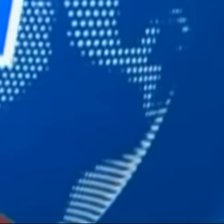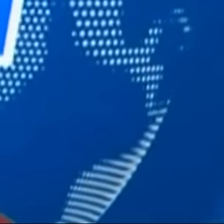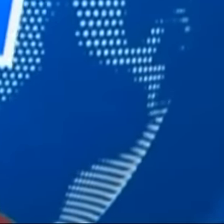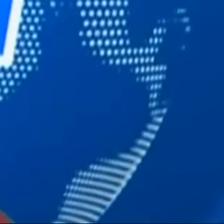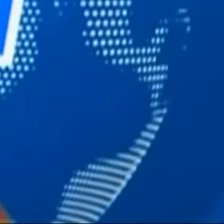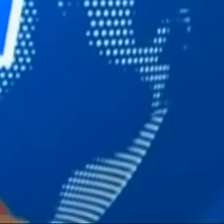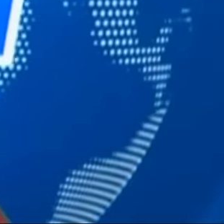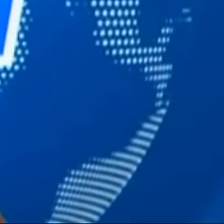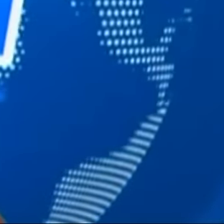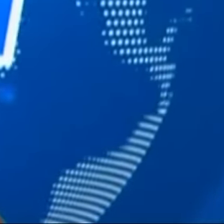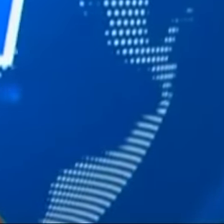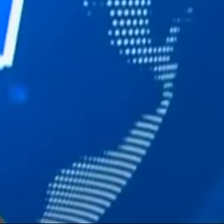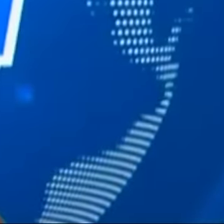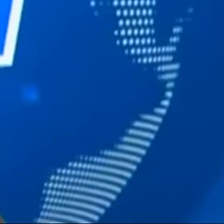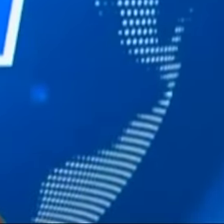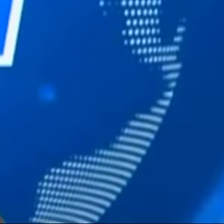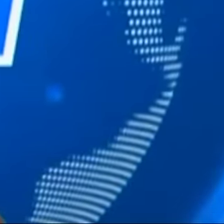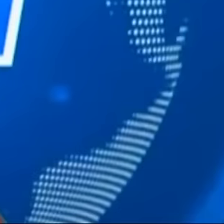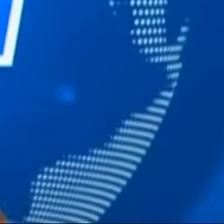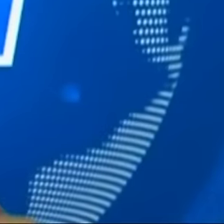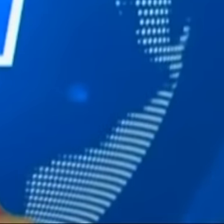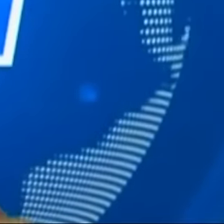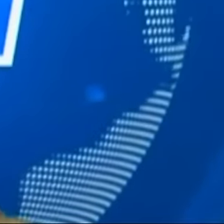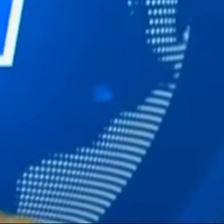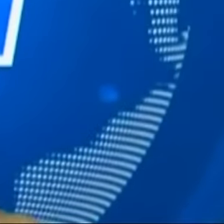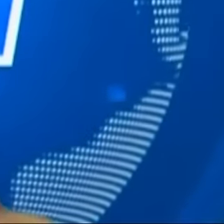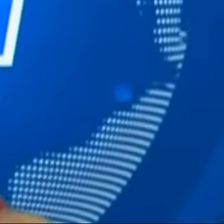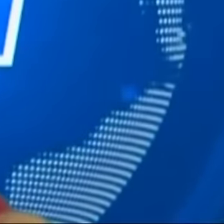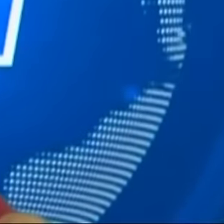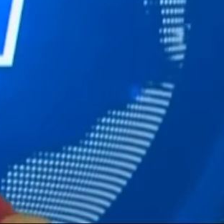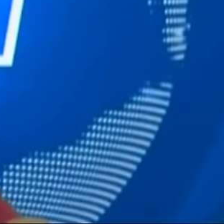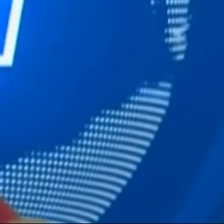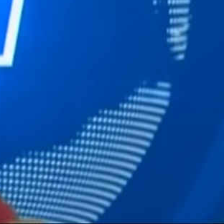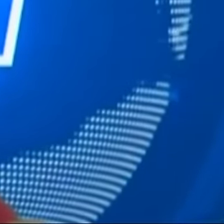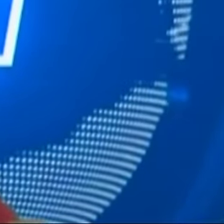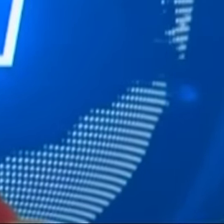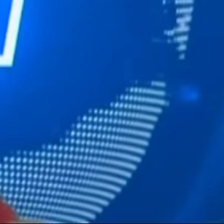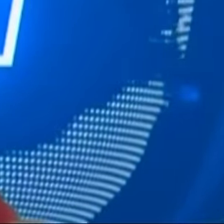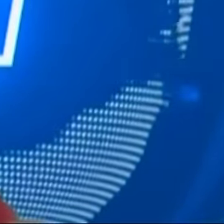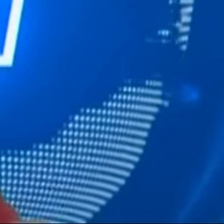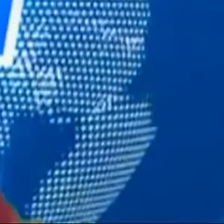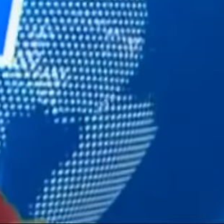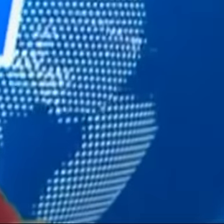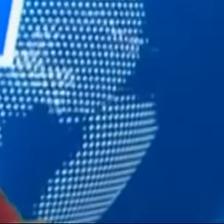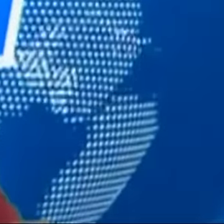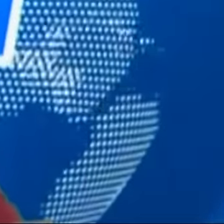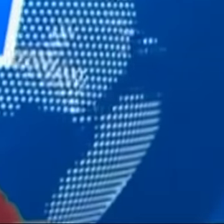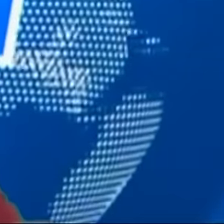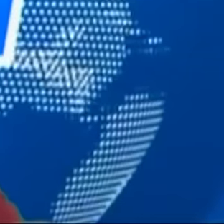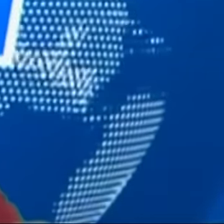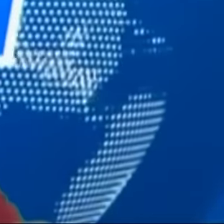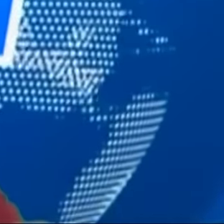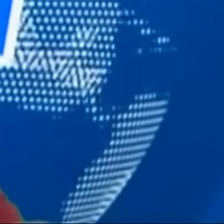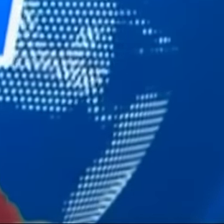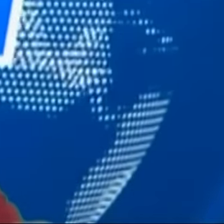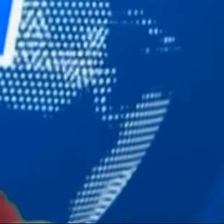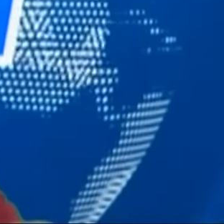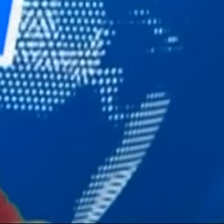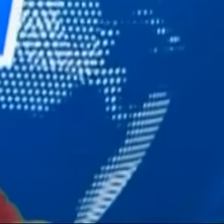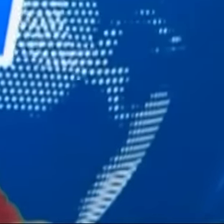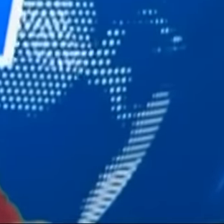journal. C'était l'une des grandes figures de la Deuxième République sous Mobutu. Mpinga Kassenda fut le premier commissaire